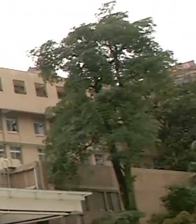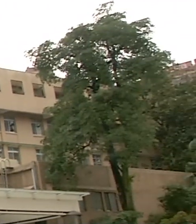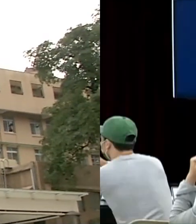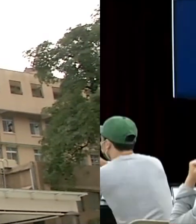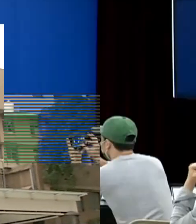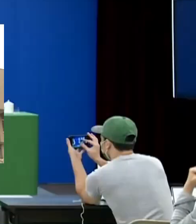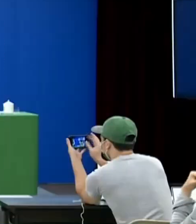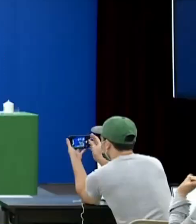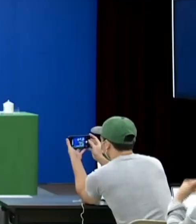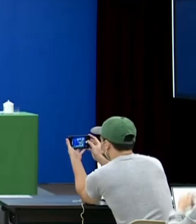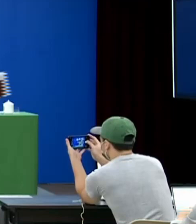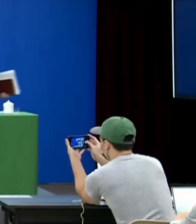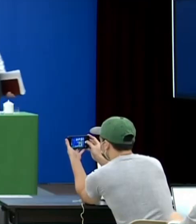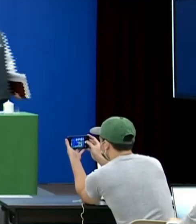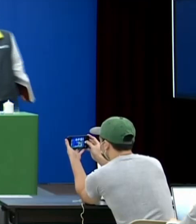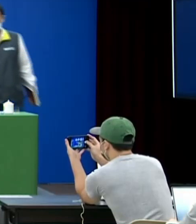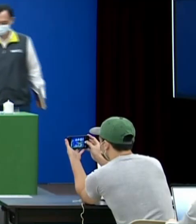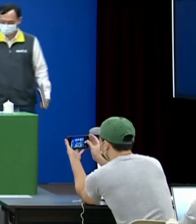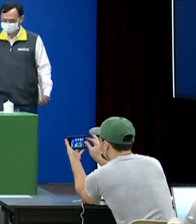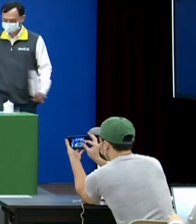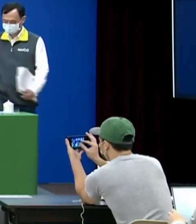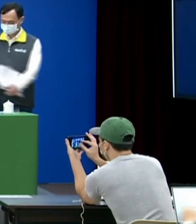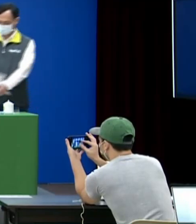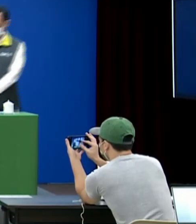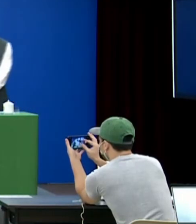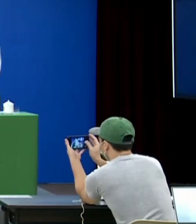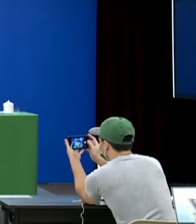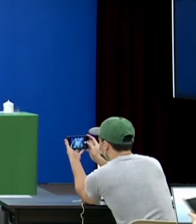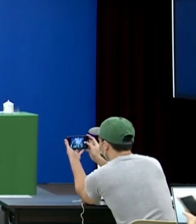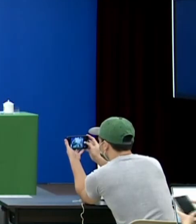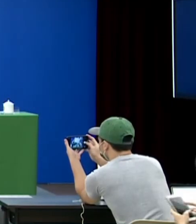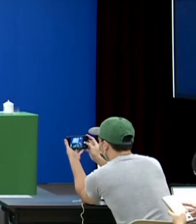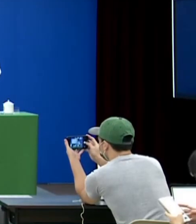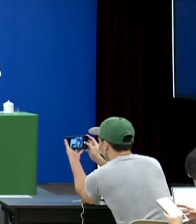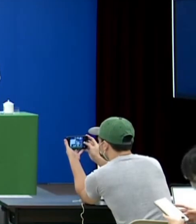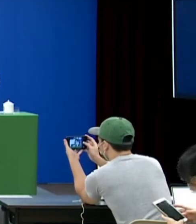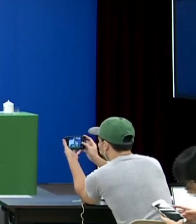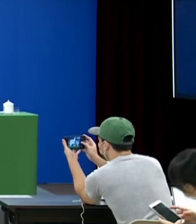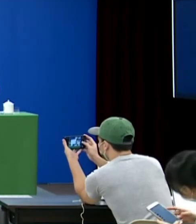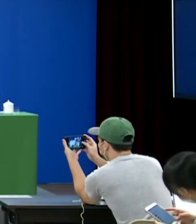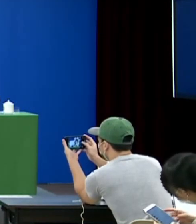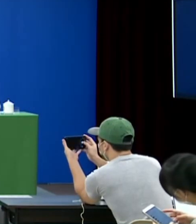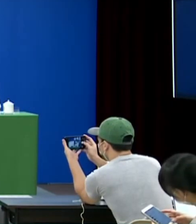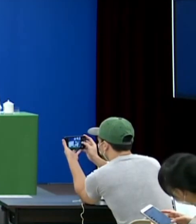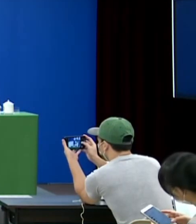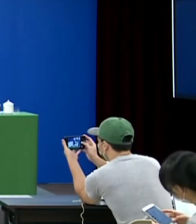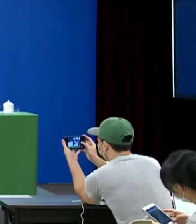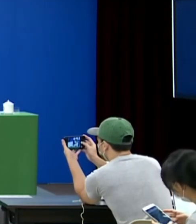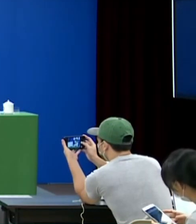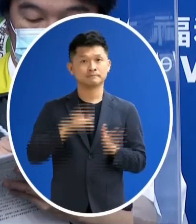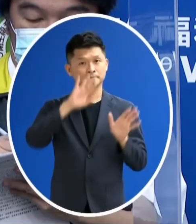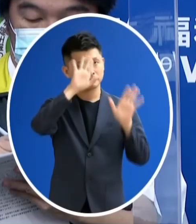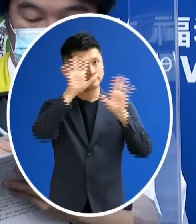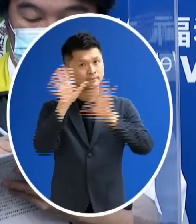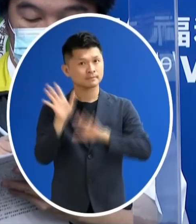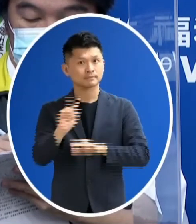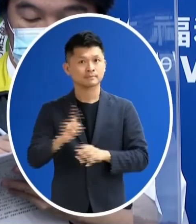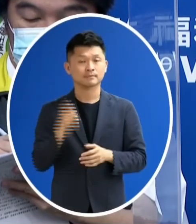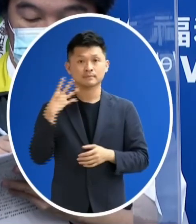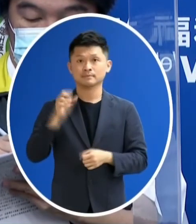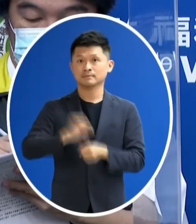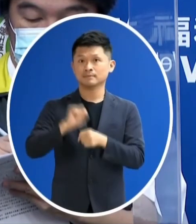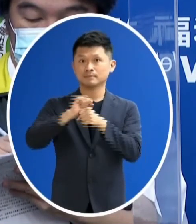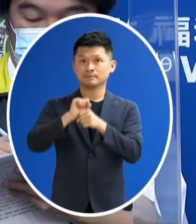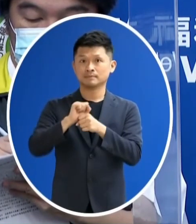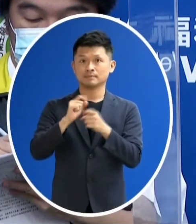围。另外，中央流行疫情指挥中心也表示，台北市有一间协议透析中心病患确诊之后，该中心